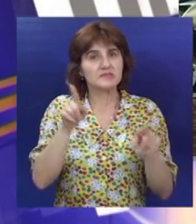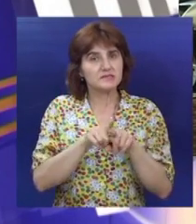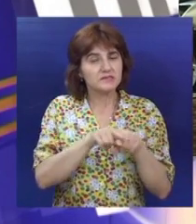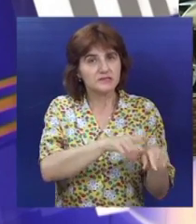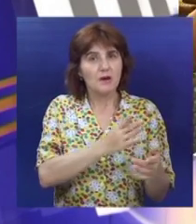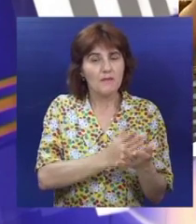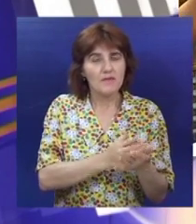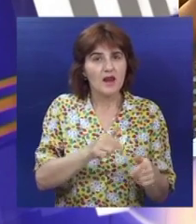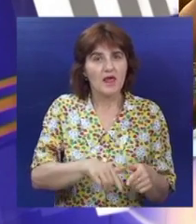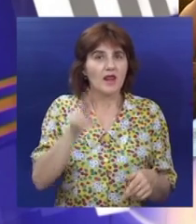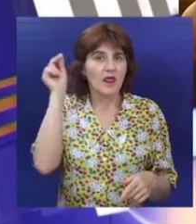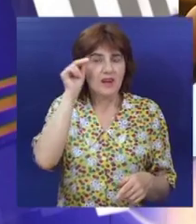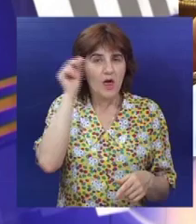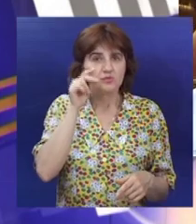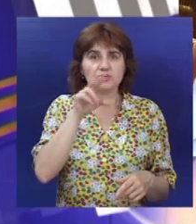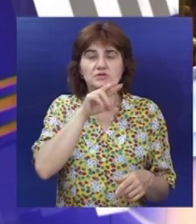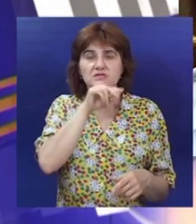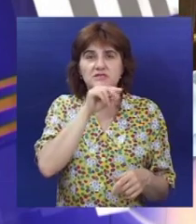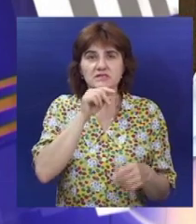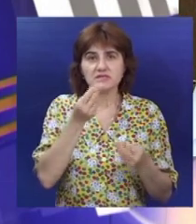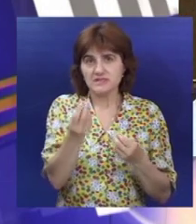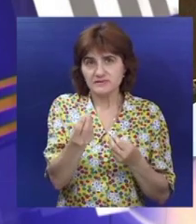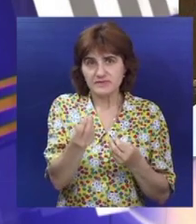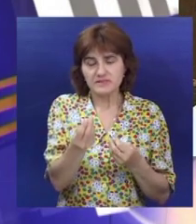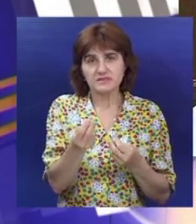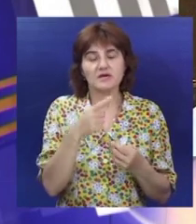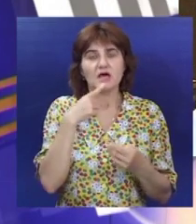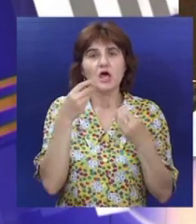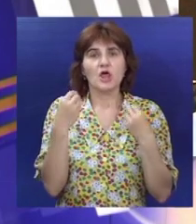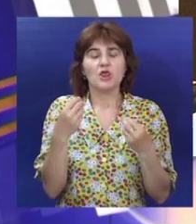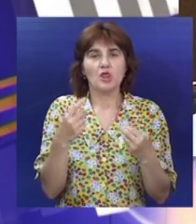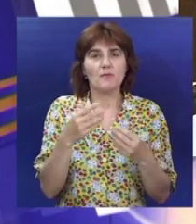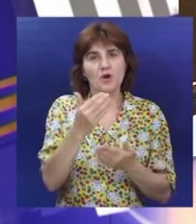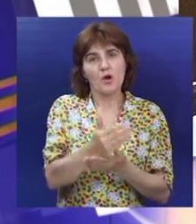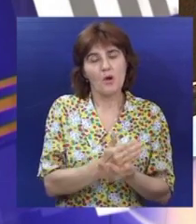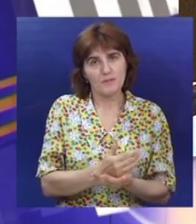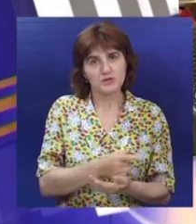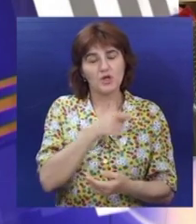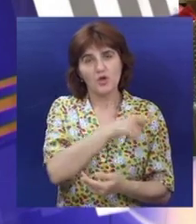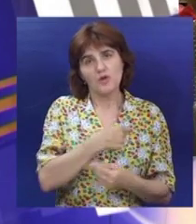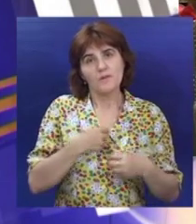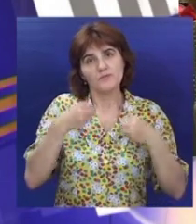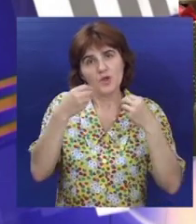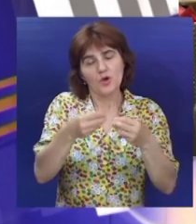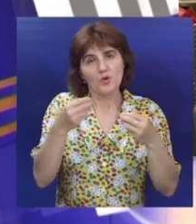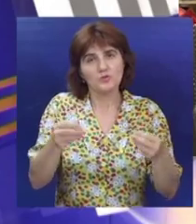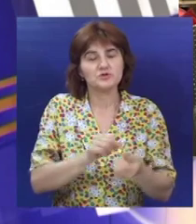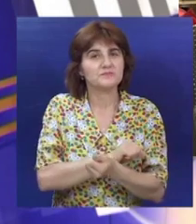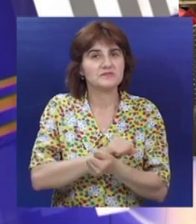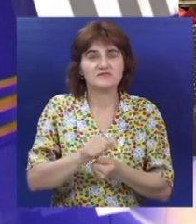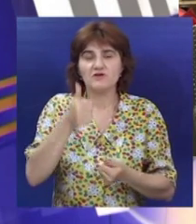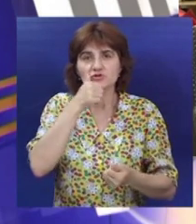ovde, uspela je da nauči neke reči na srpskom jeziku. Kako već po starom, dobrom srpskom običaju volimo strance da